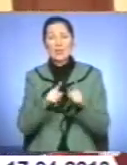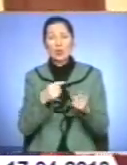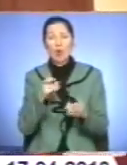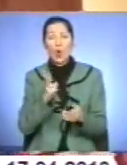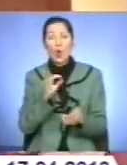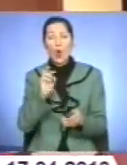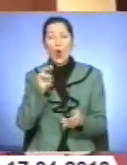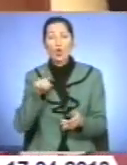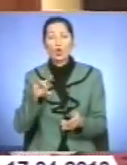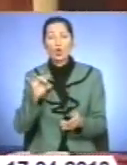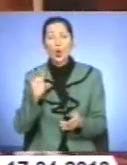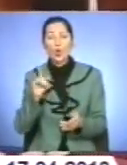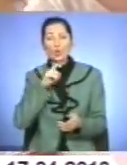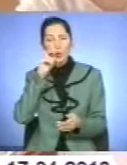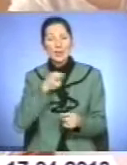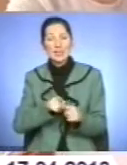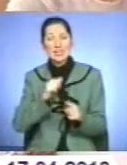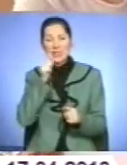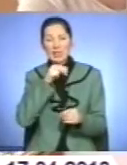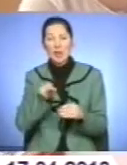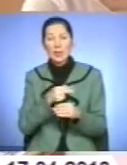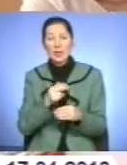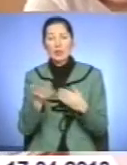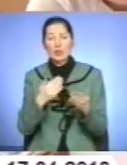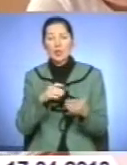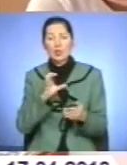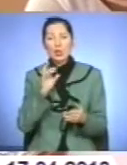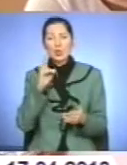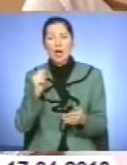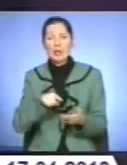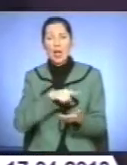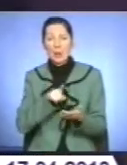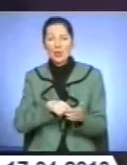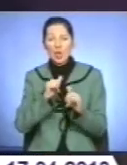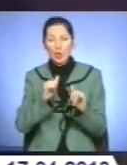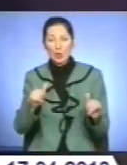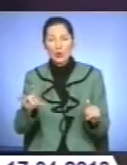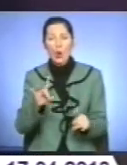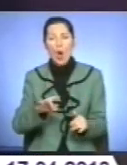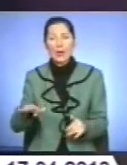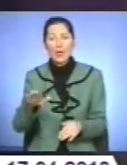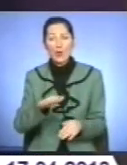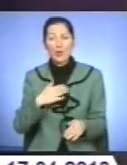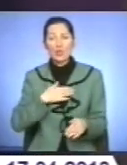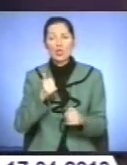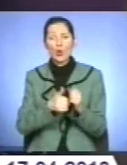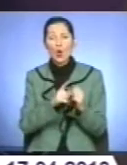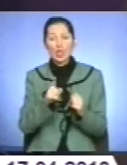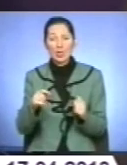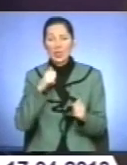його словами, виправлення стосуватимуться соціальних питань та розвитку регіонів. У нас кожен рік